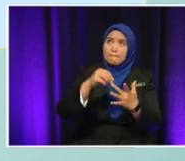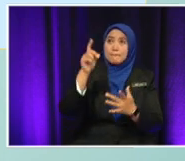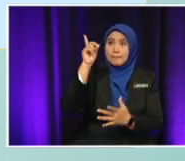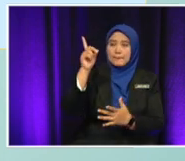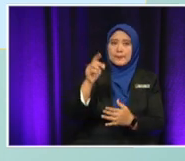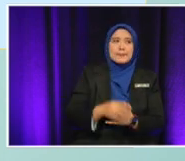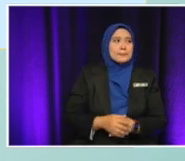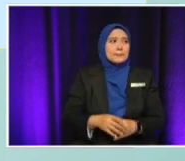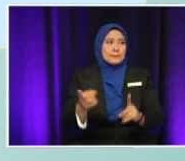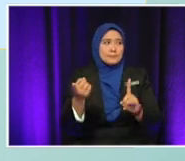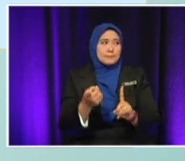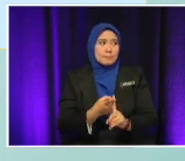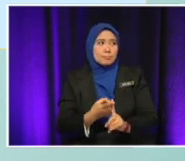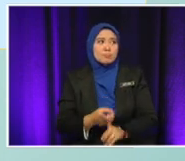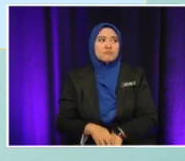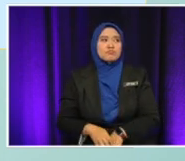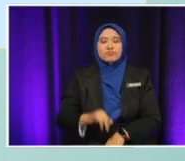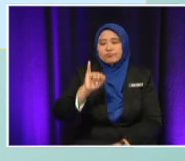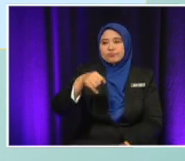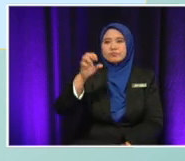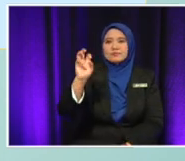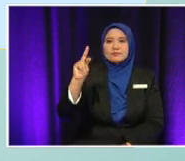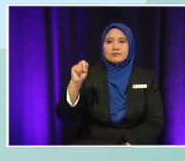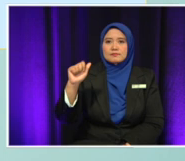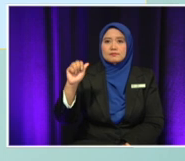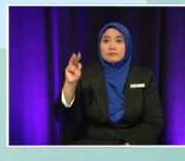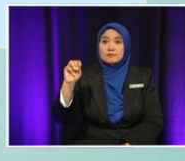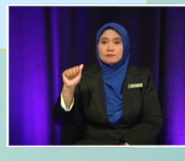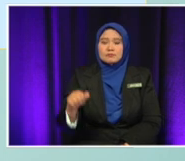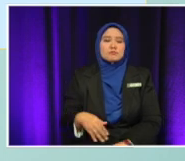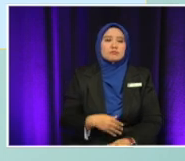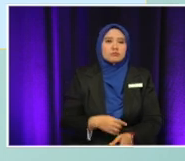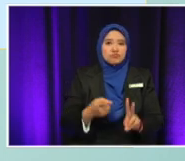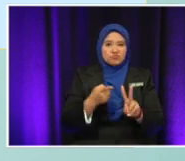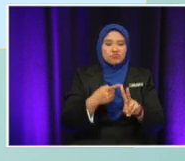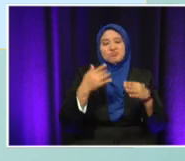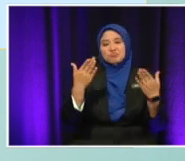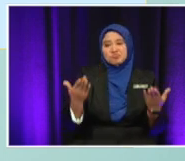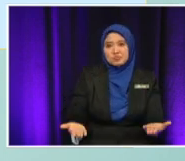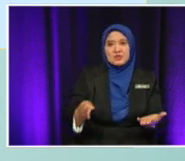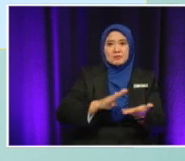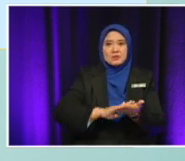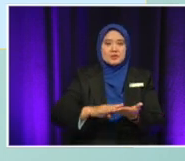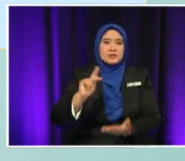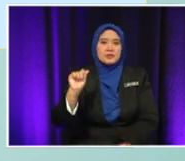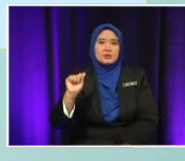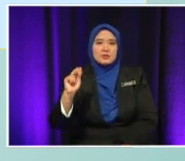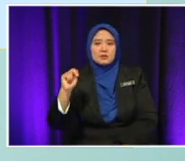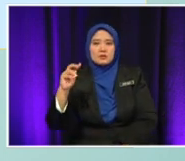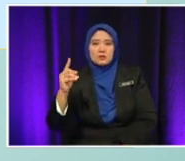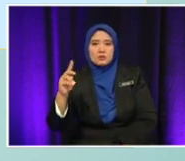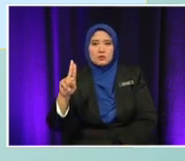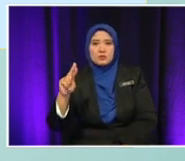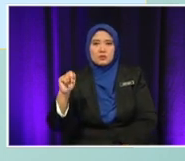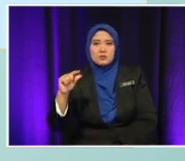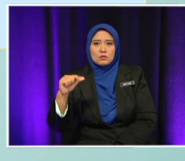ini adalah ramuan cinamu berat bersih kandungan tari luput makanan logo alamak